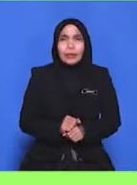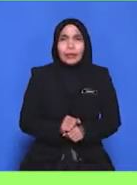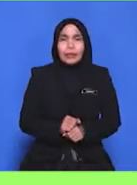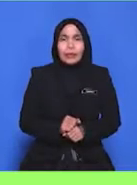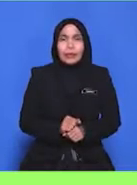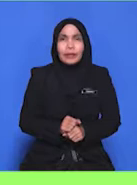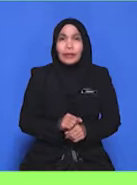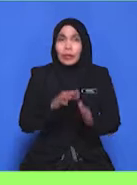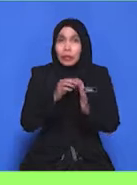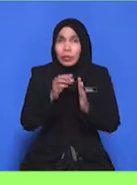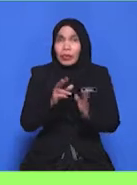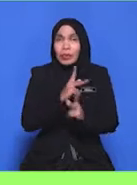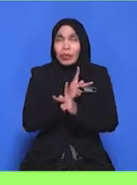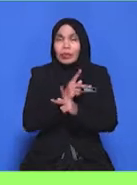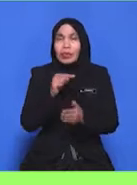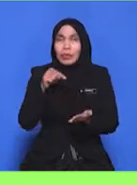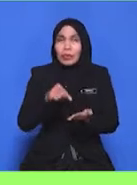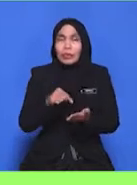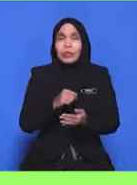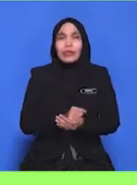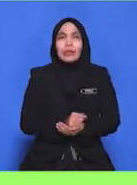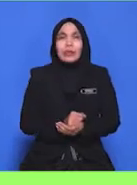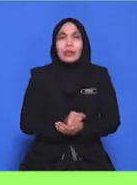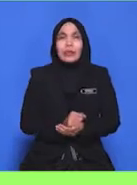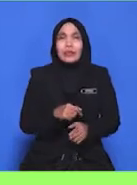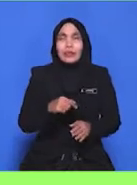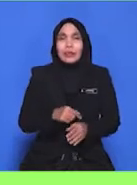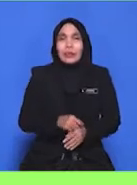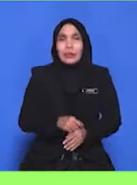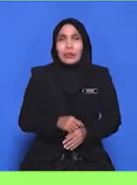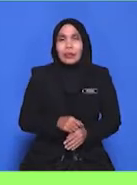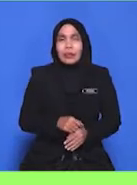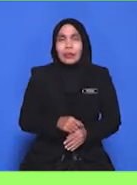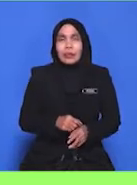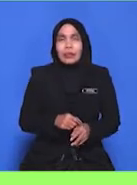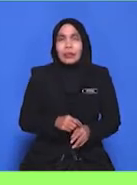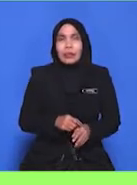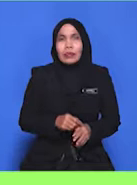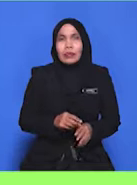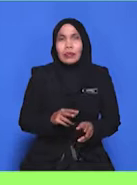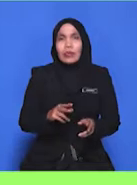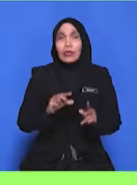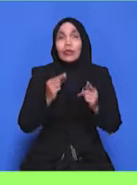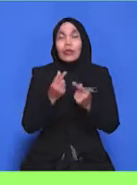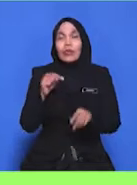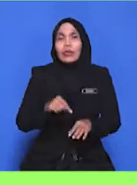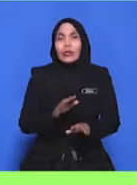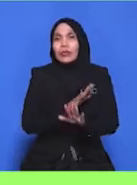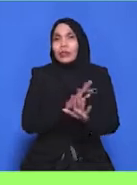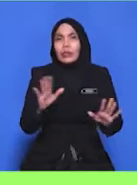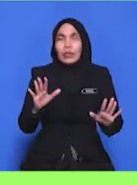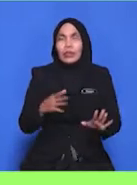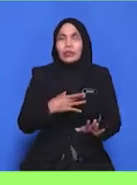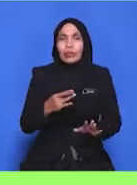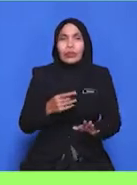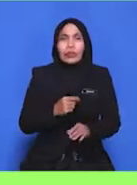ini menyebabkan golongan mawali ini tidak berpuas hati dan menyumbang kepada ketidakstabilan